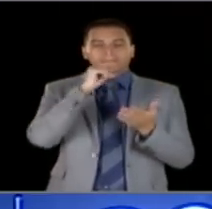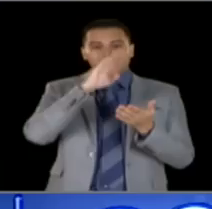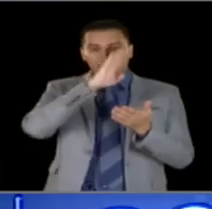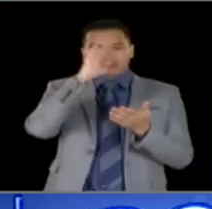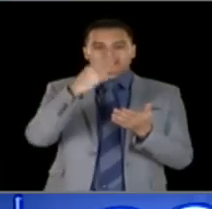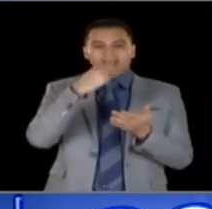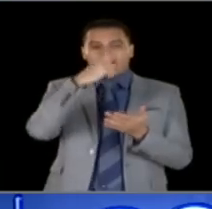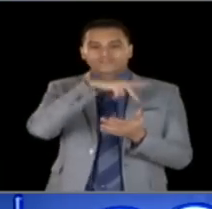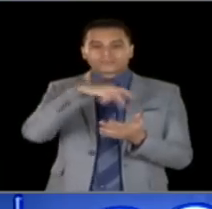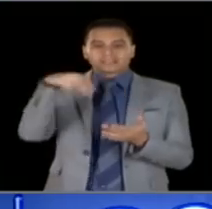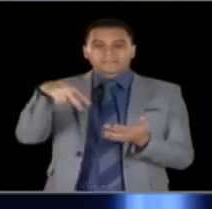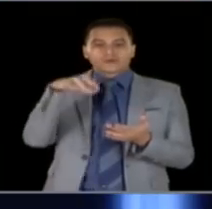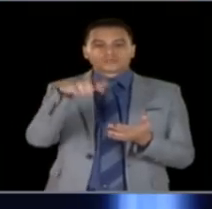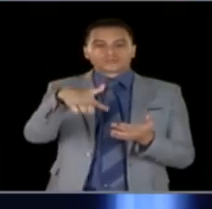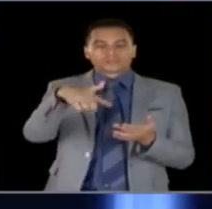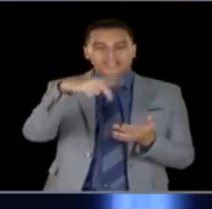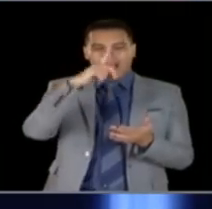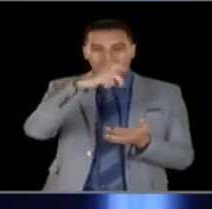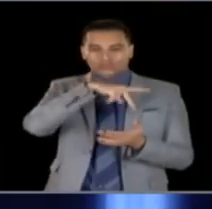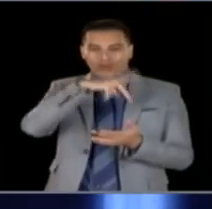1868، فمن هي؟